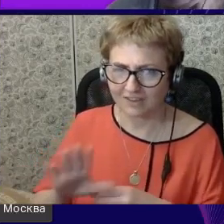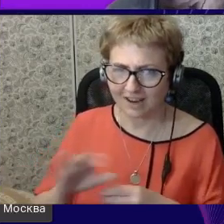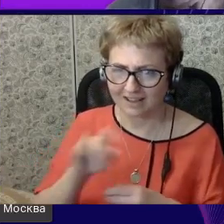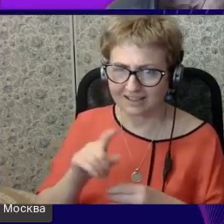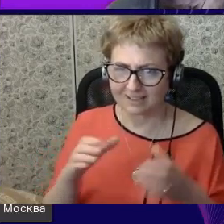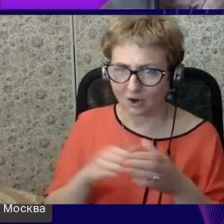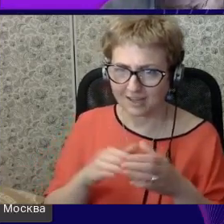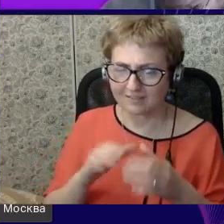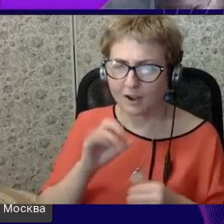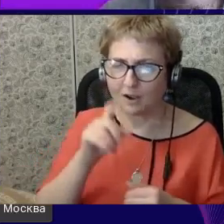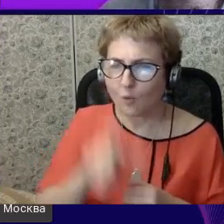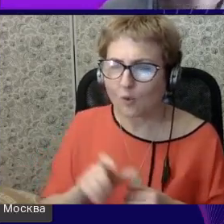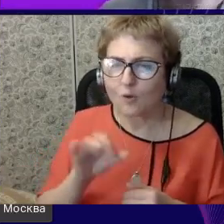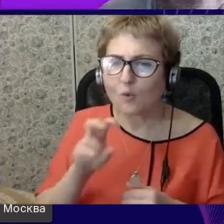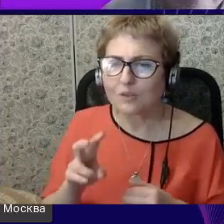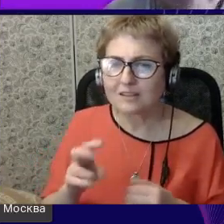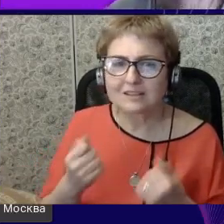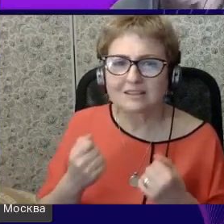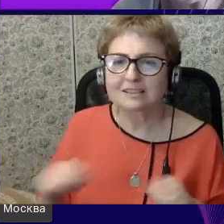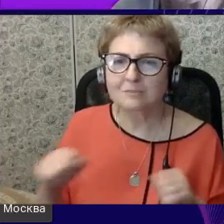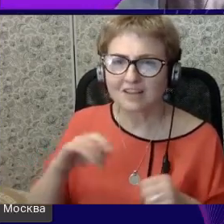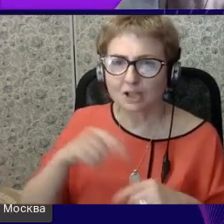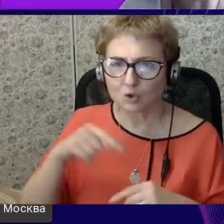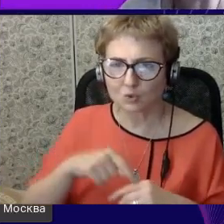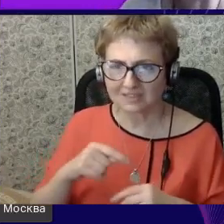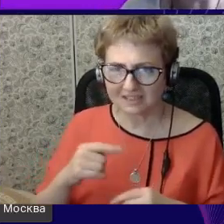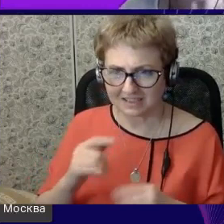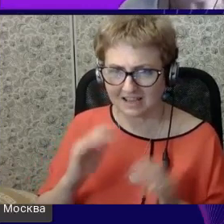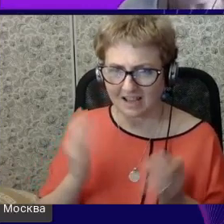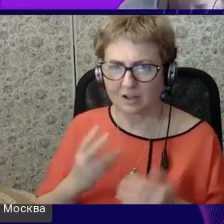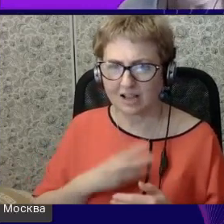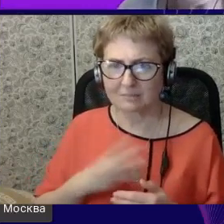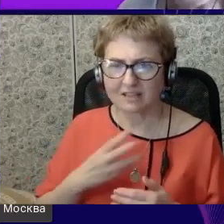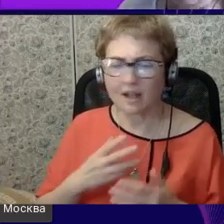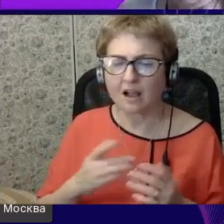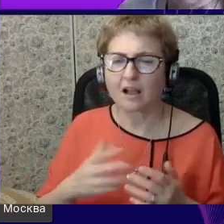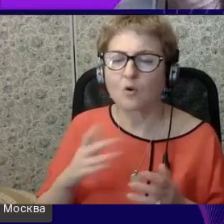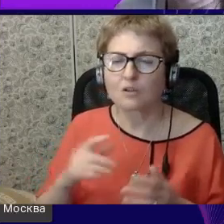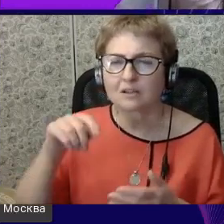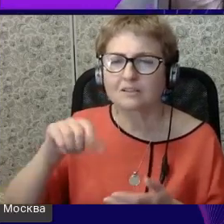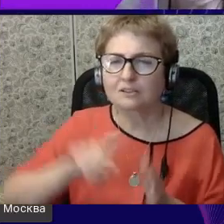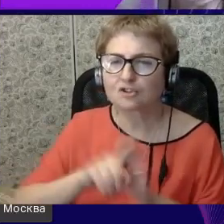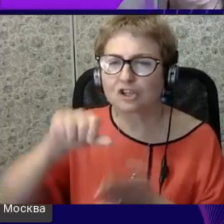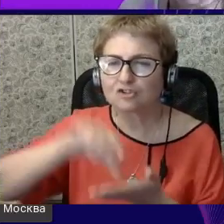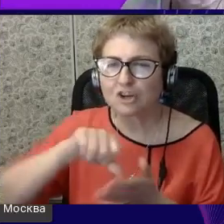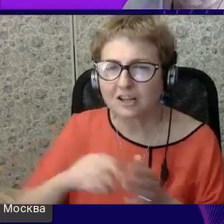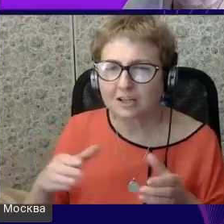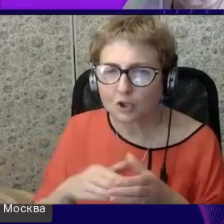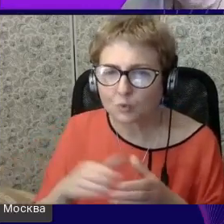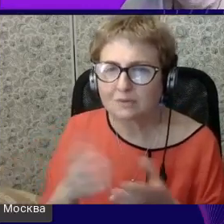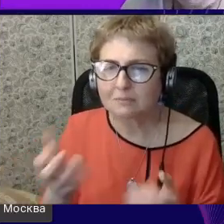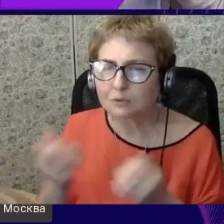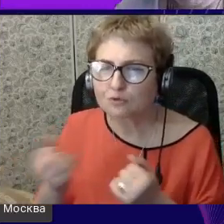как бы, не выталкивают из коллектива. Вот, то есть он избавляется от чувства социальной